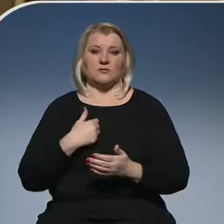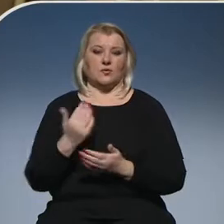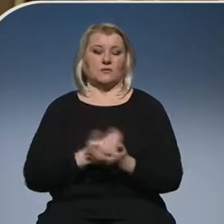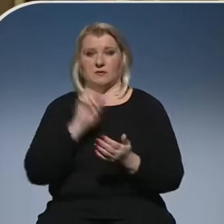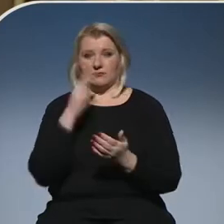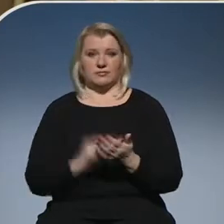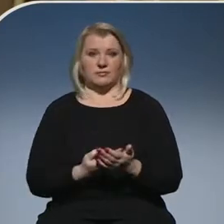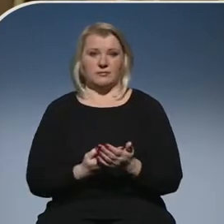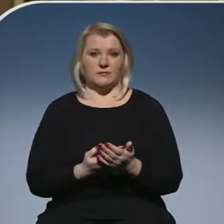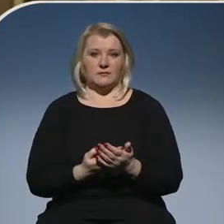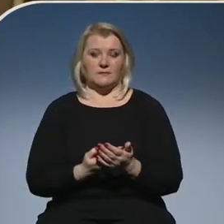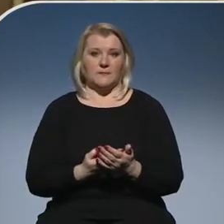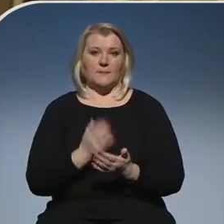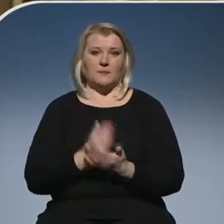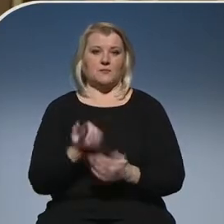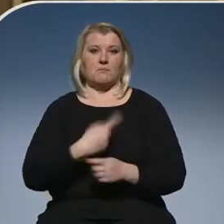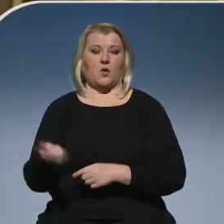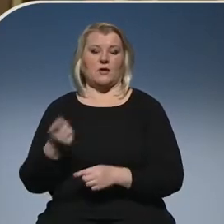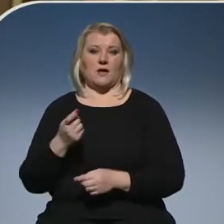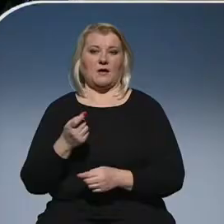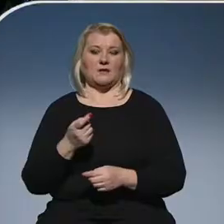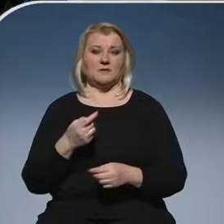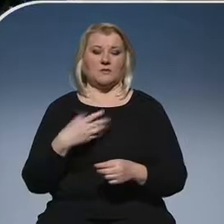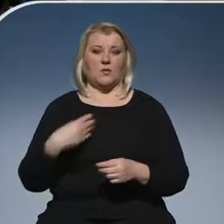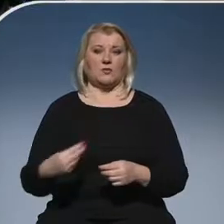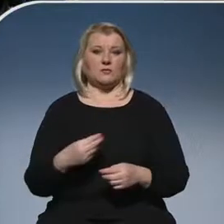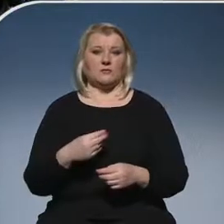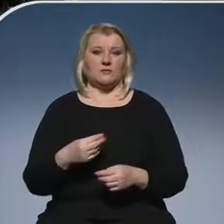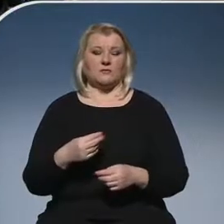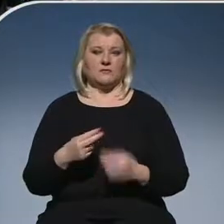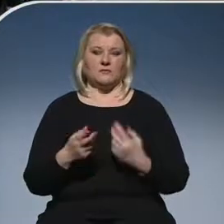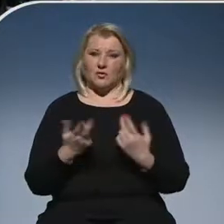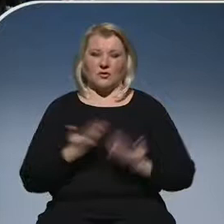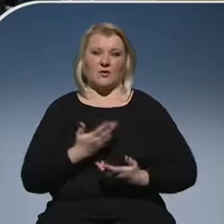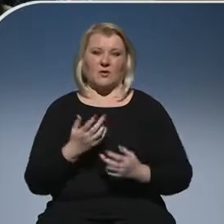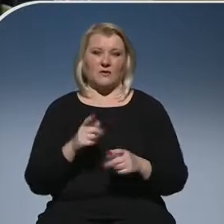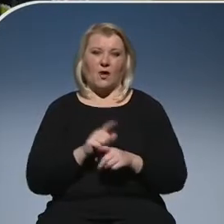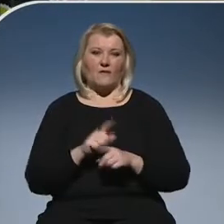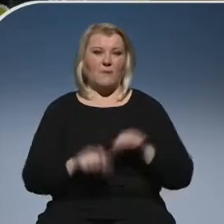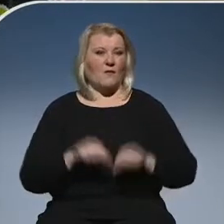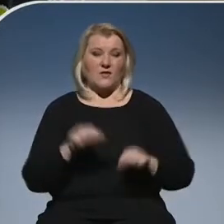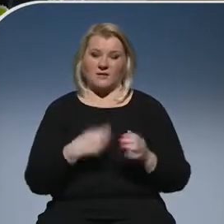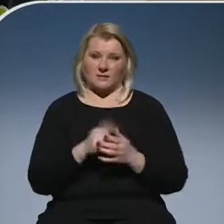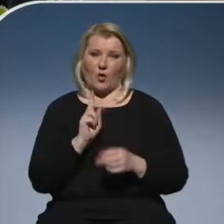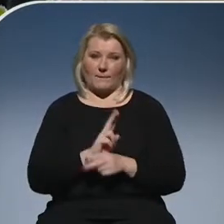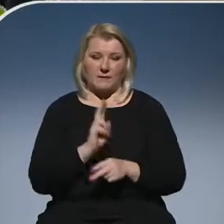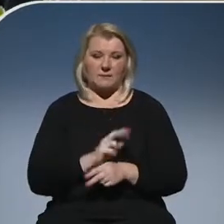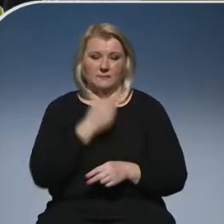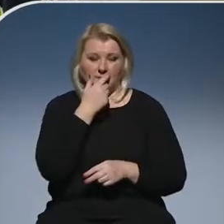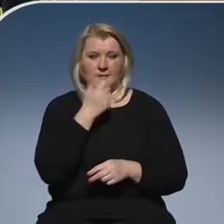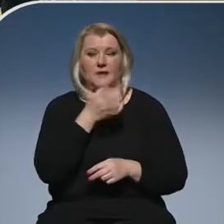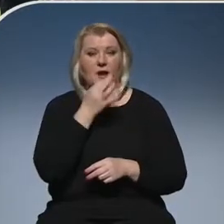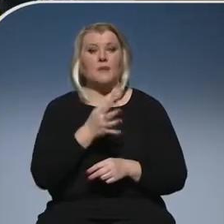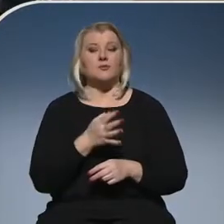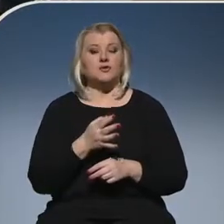a udělá to nejhorší, co může, a prodá tu investici se ztrátou. Mm-hmm. Takže mnohem nebo lepší finanční